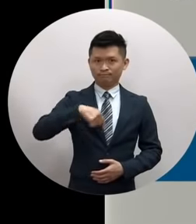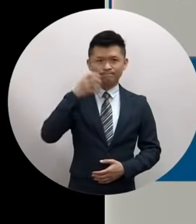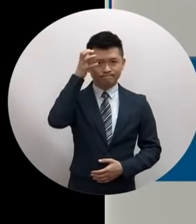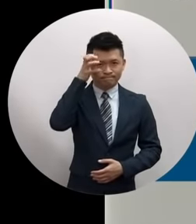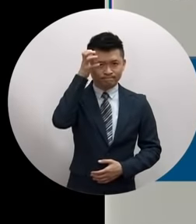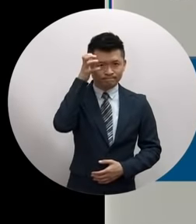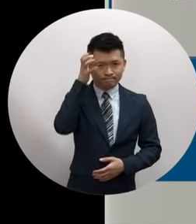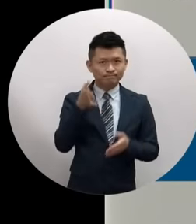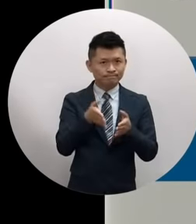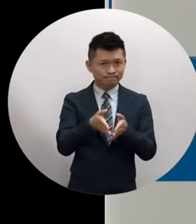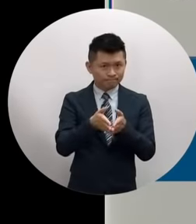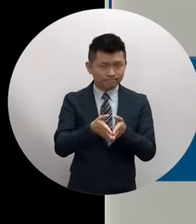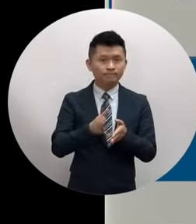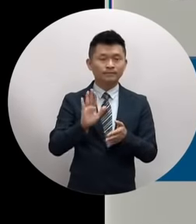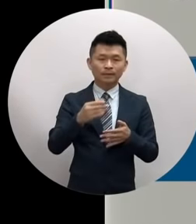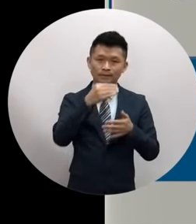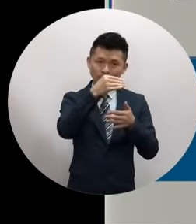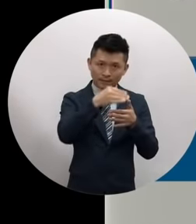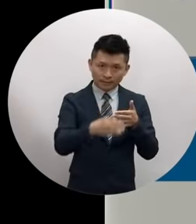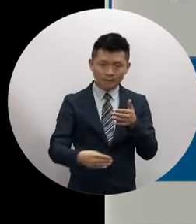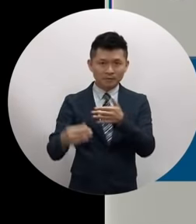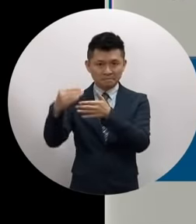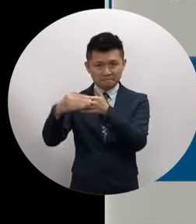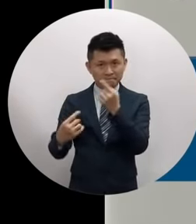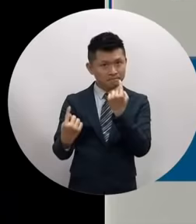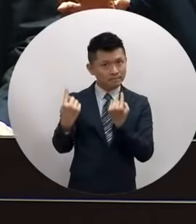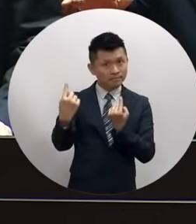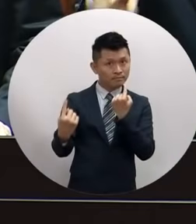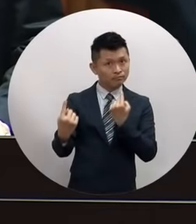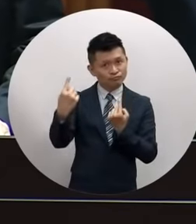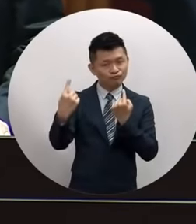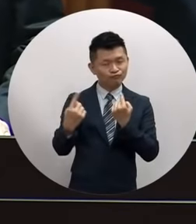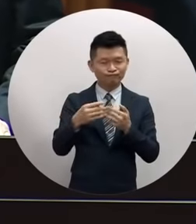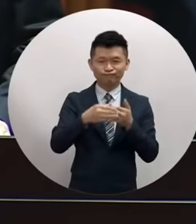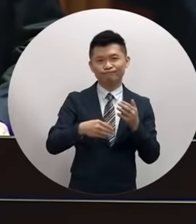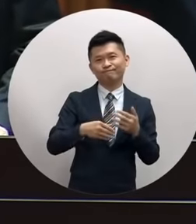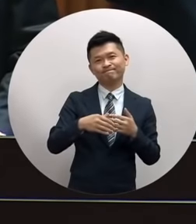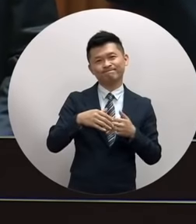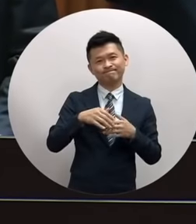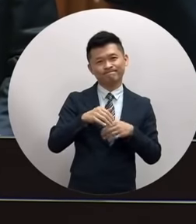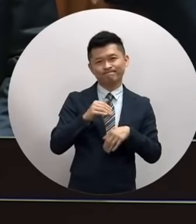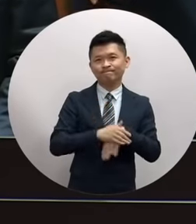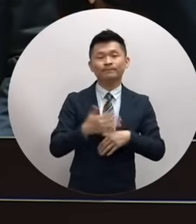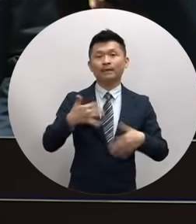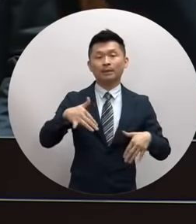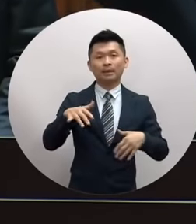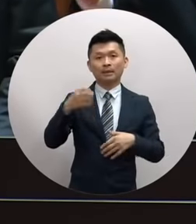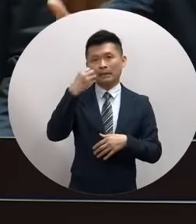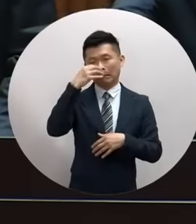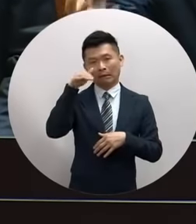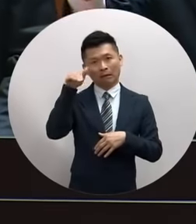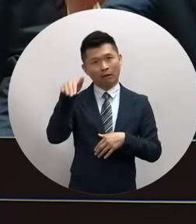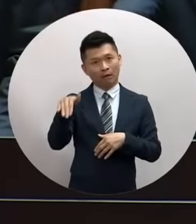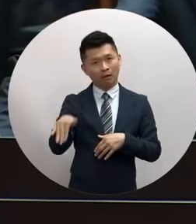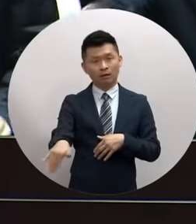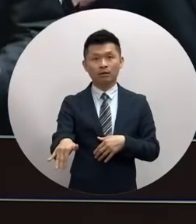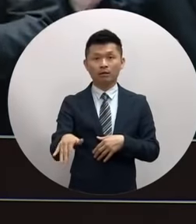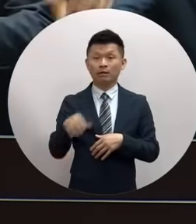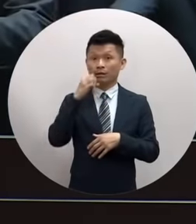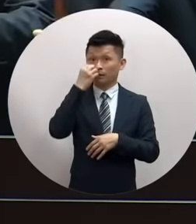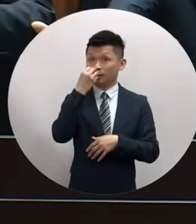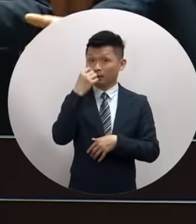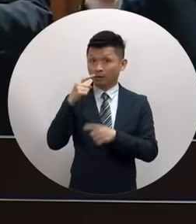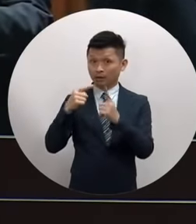想，但确实我们条件还不是那么好。但现在香港比我们糟糕了，香港的人